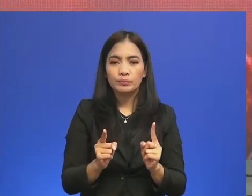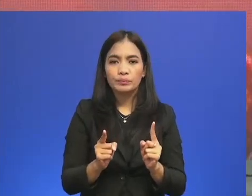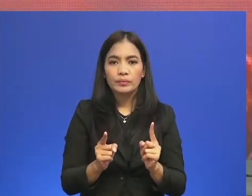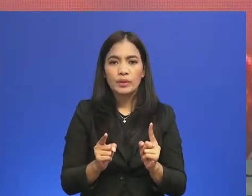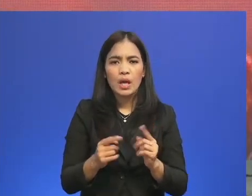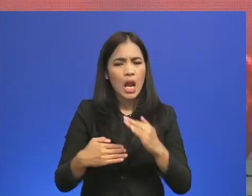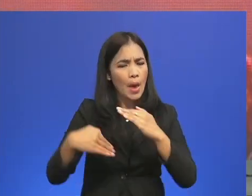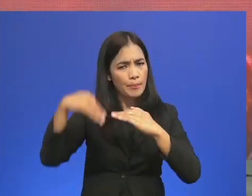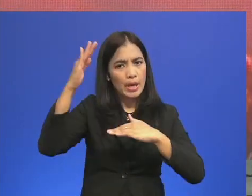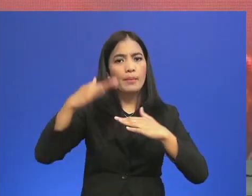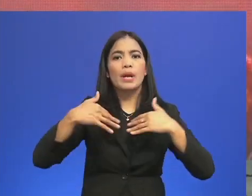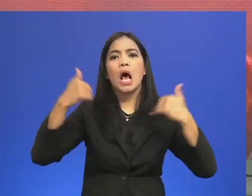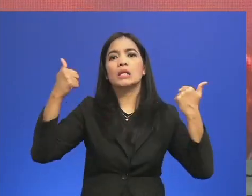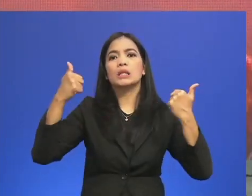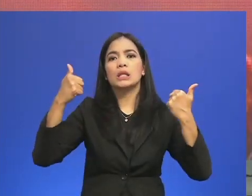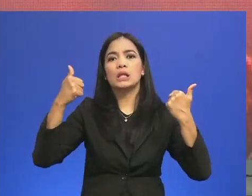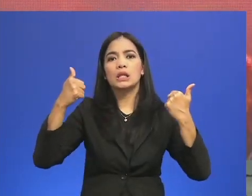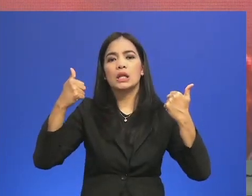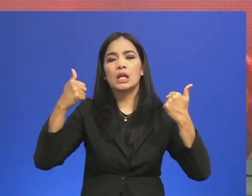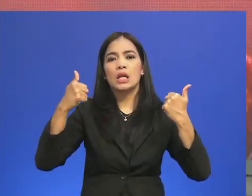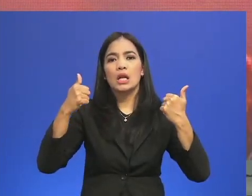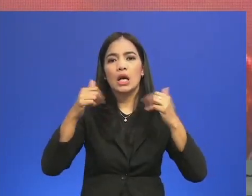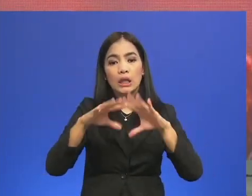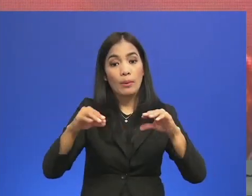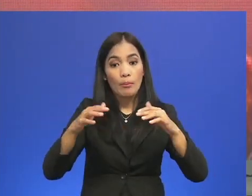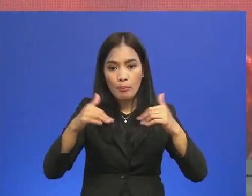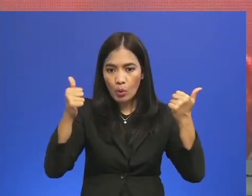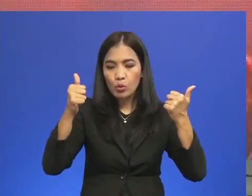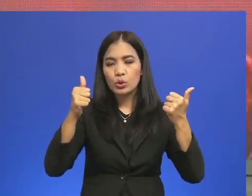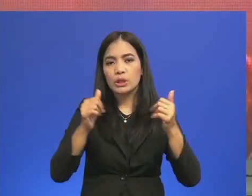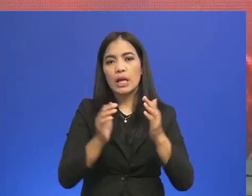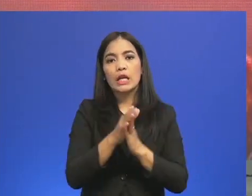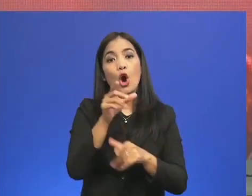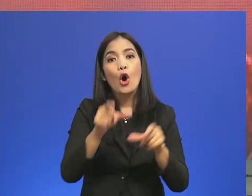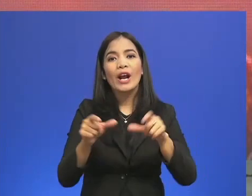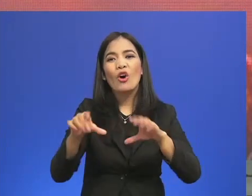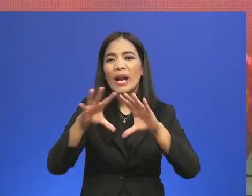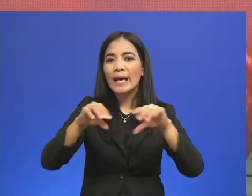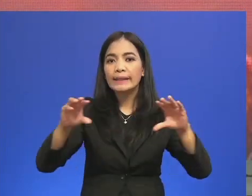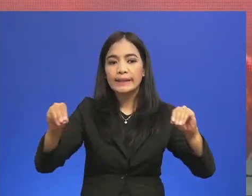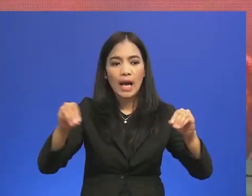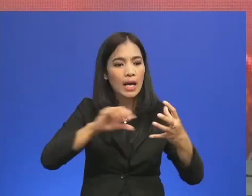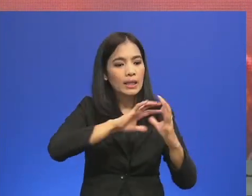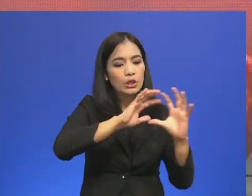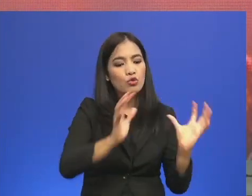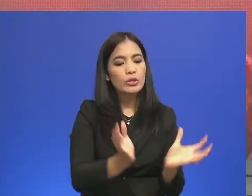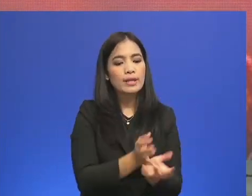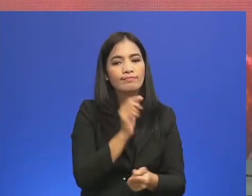lebih berhasil, lebih sukses dari wanita karir manapun.